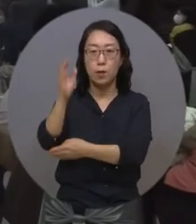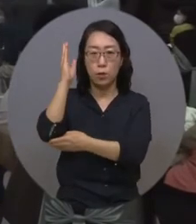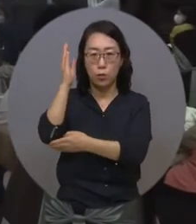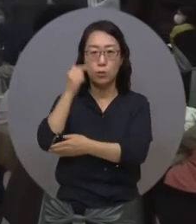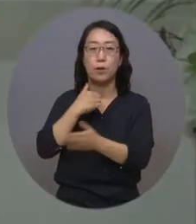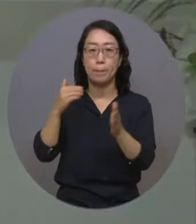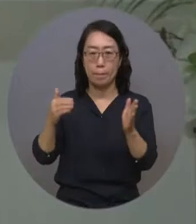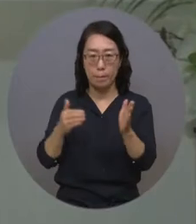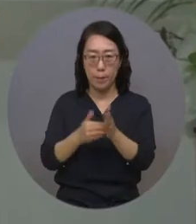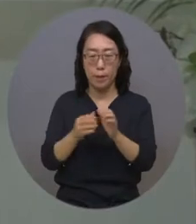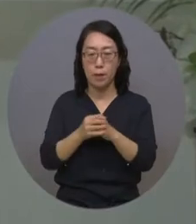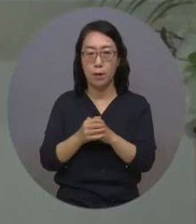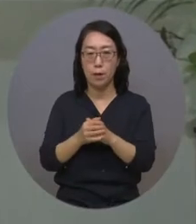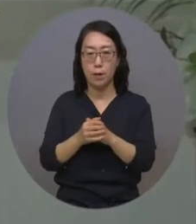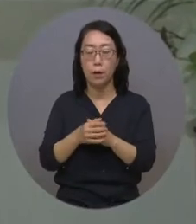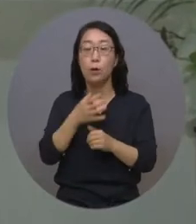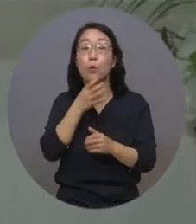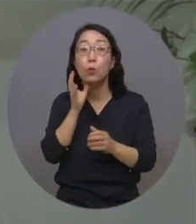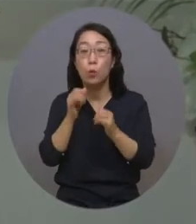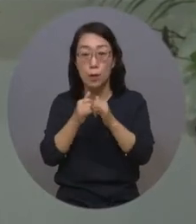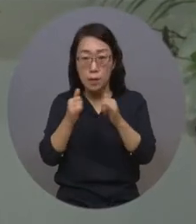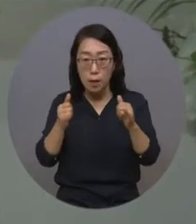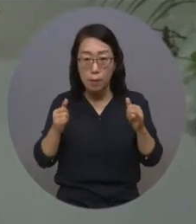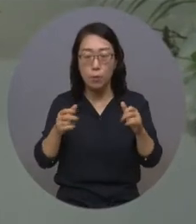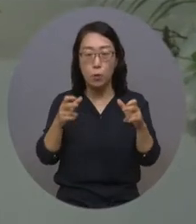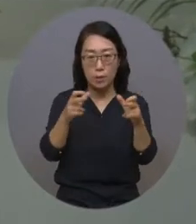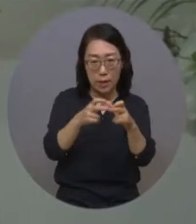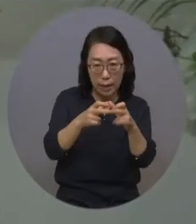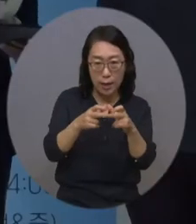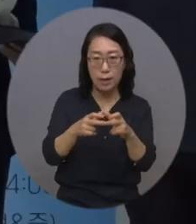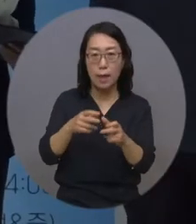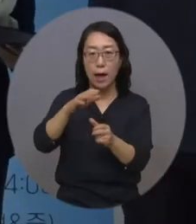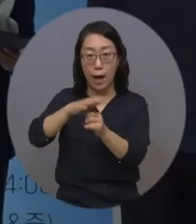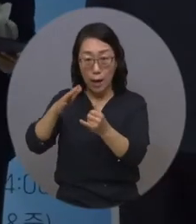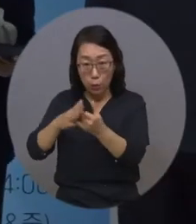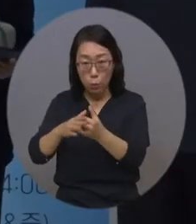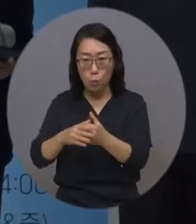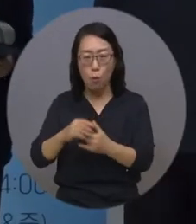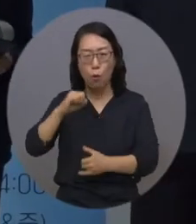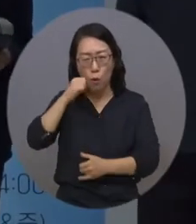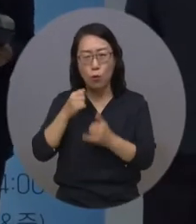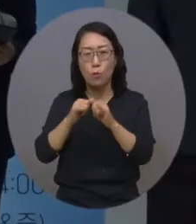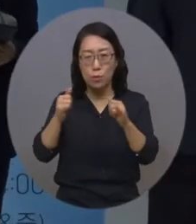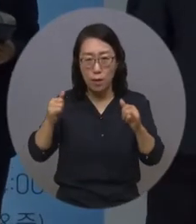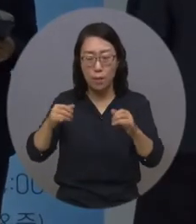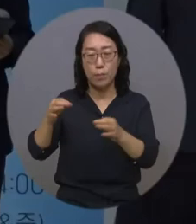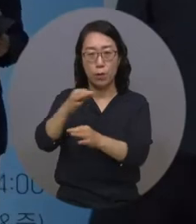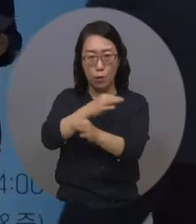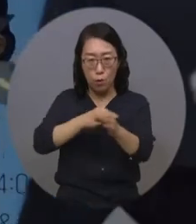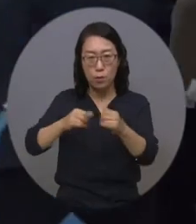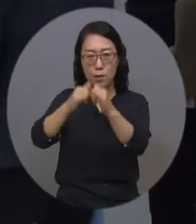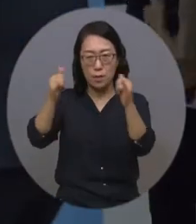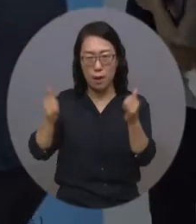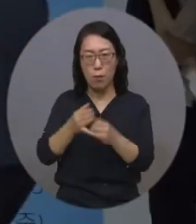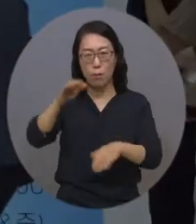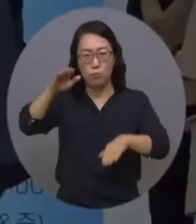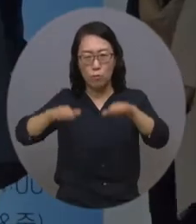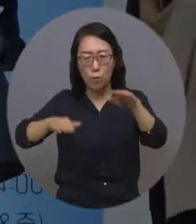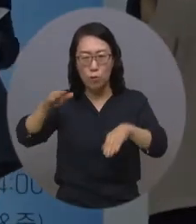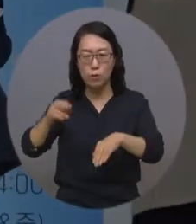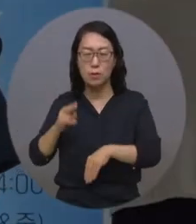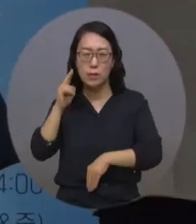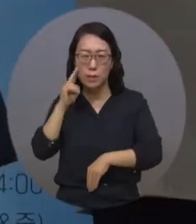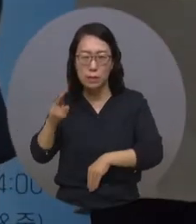진행했습니다. 노인과 아동, 장애인, 이주민 등 취약계층의 경제, 사회, 문화적 불평등을 심화시키는